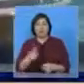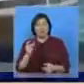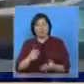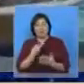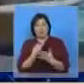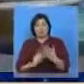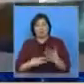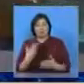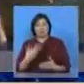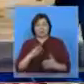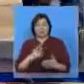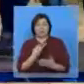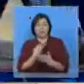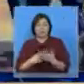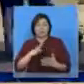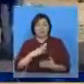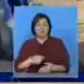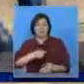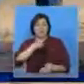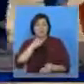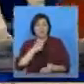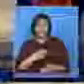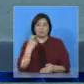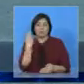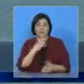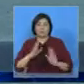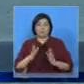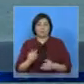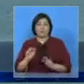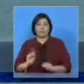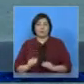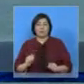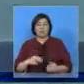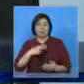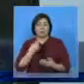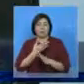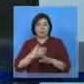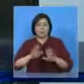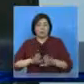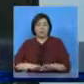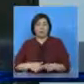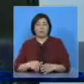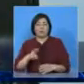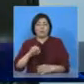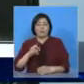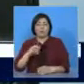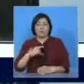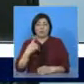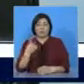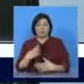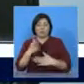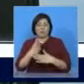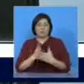Оның 3-еуі бала. Белгілі болғанда ересектер ішімдік ішіп, жеткіншектер қараусыз қалған. Мамыр айының бірінші